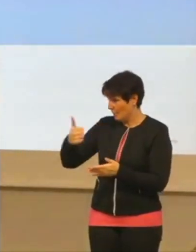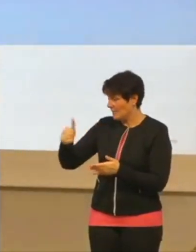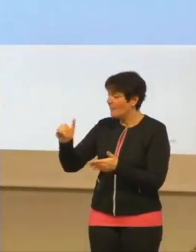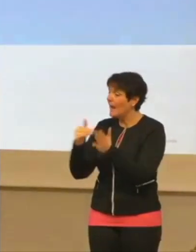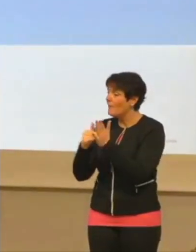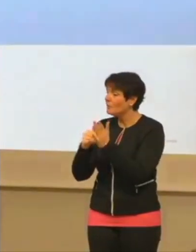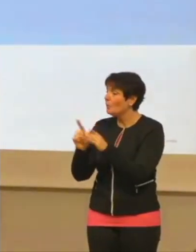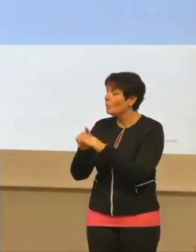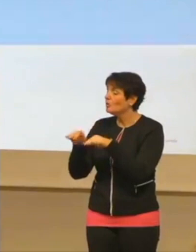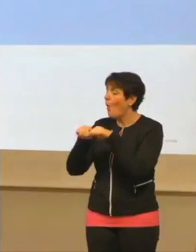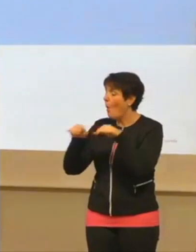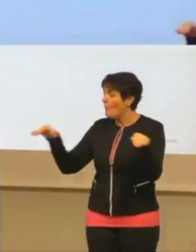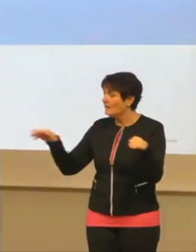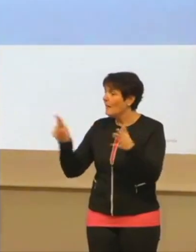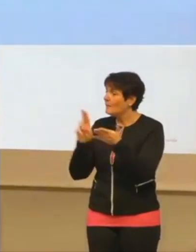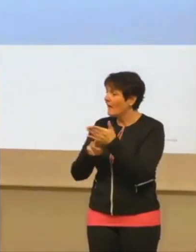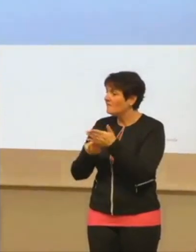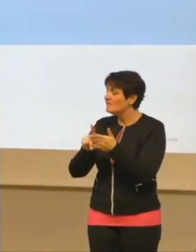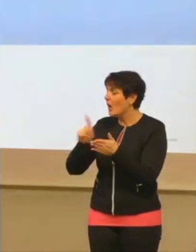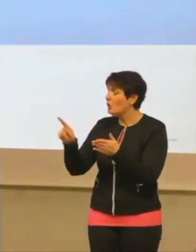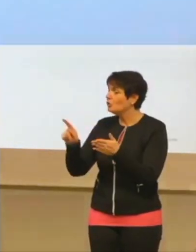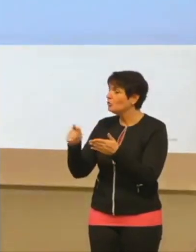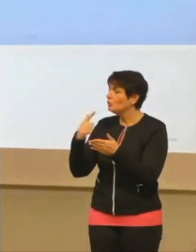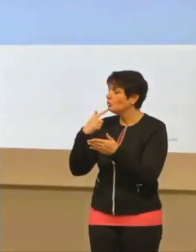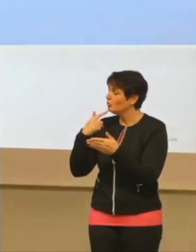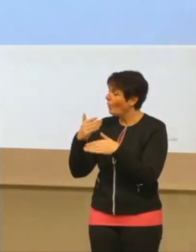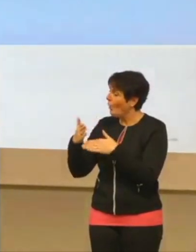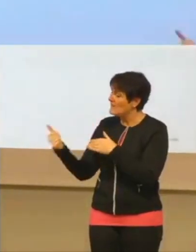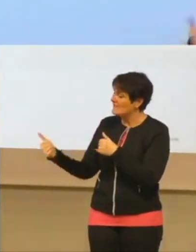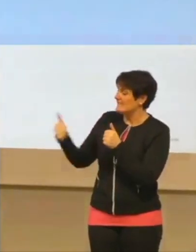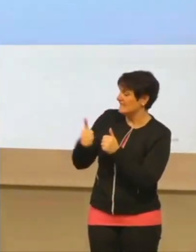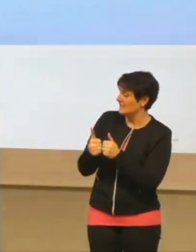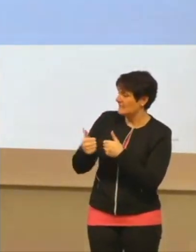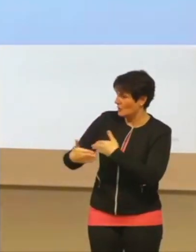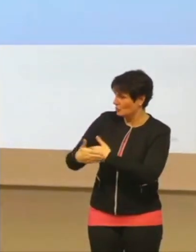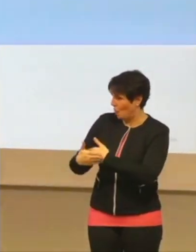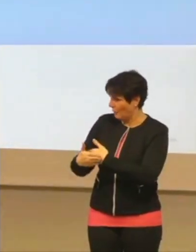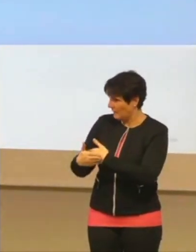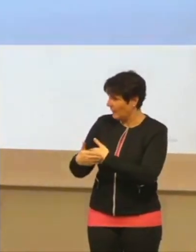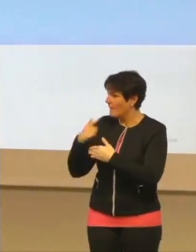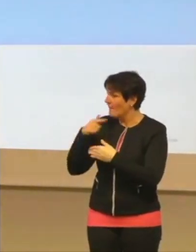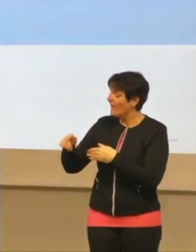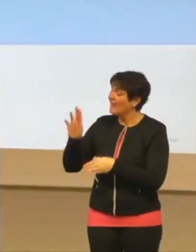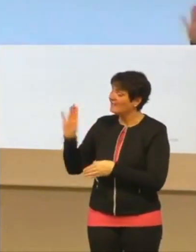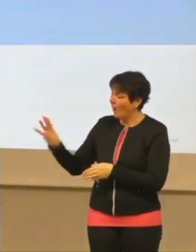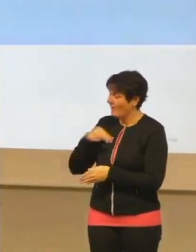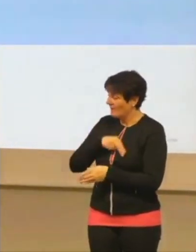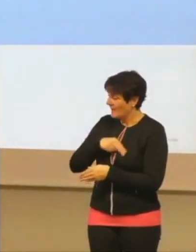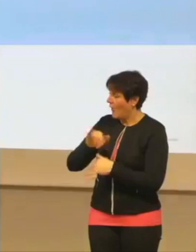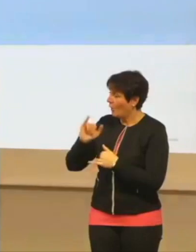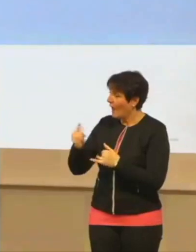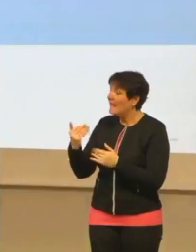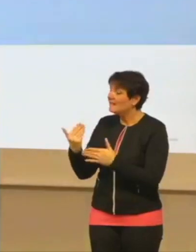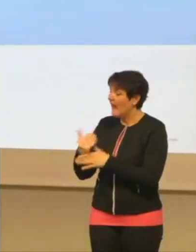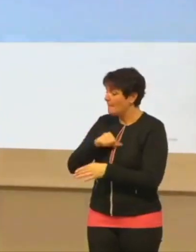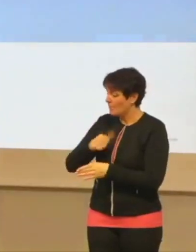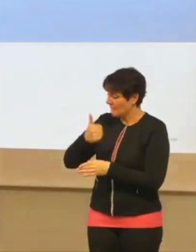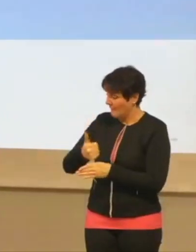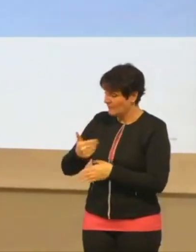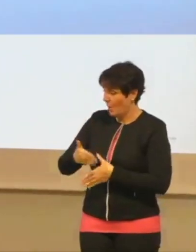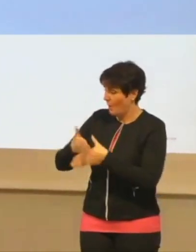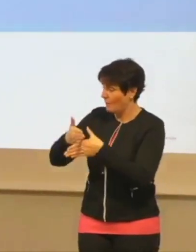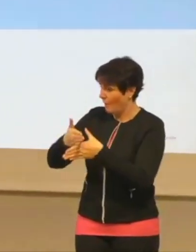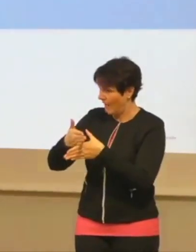je potrebno omeniti še pravico do zastopnika te osebe, Njegova naloga pa je, da posamezniku pomaga